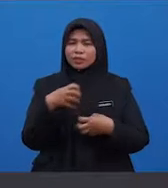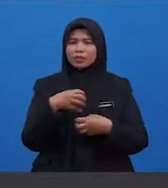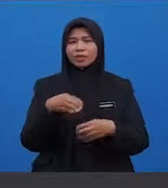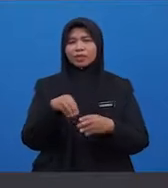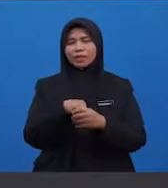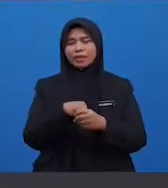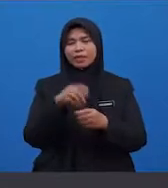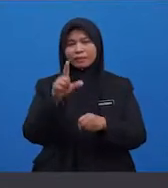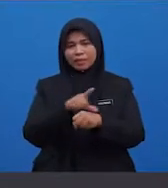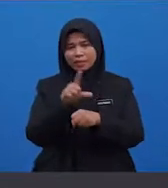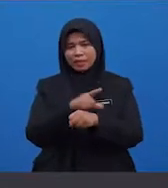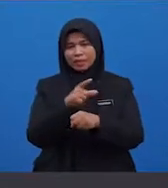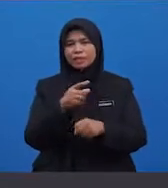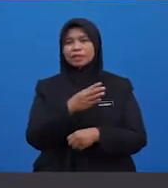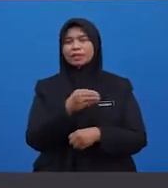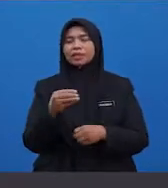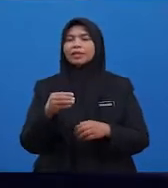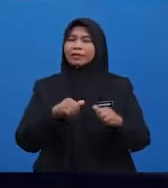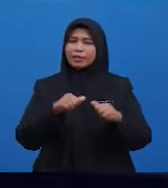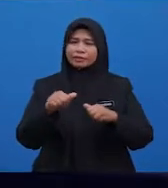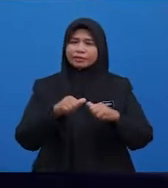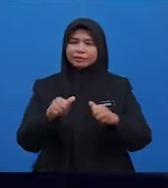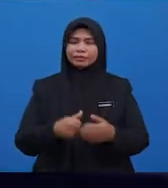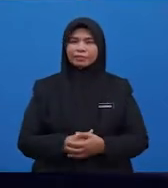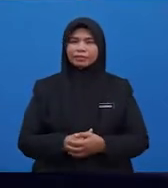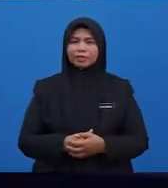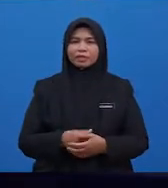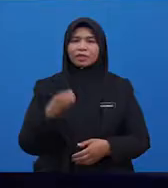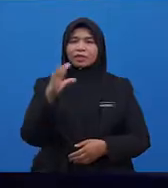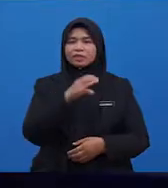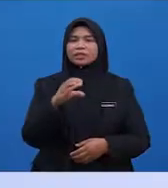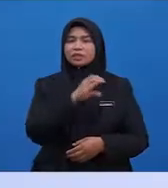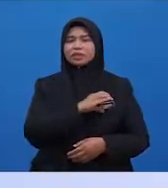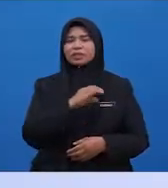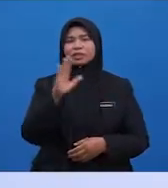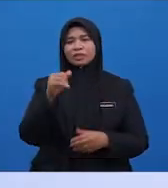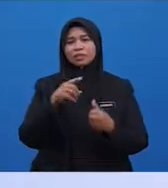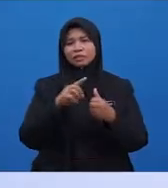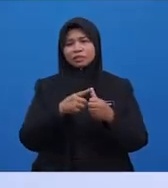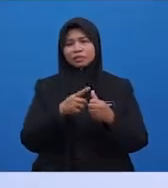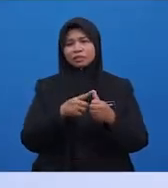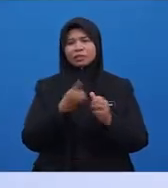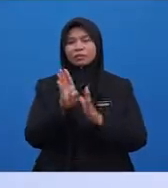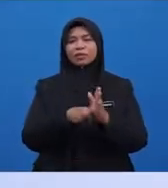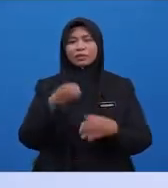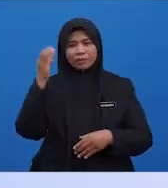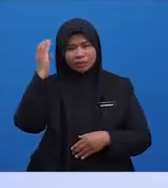dalam latihan dan proaktif. Ciri yang pertama ialah